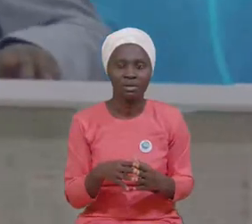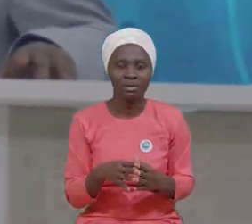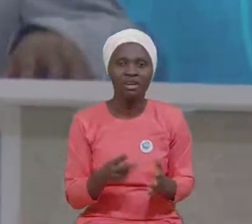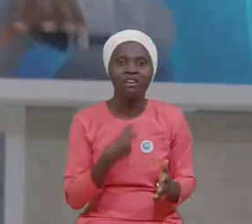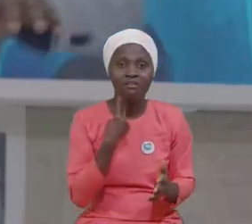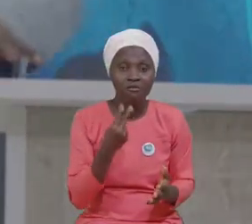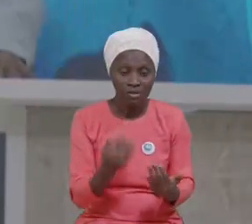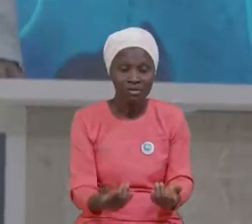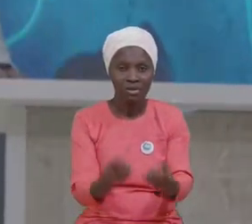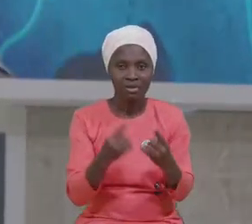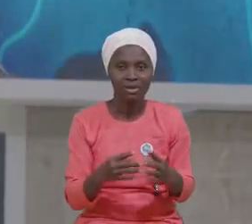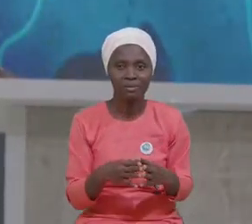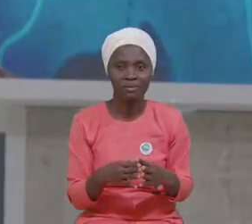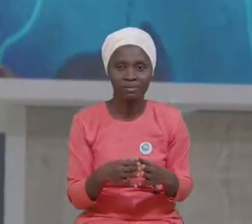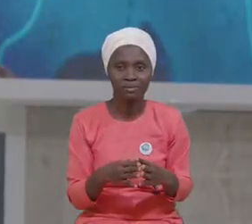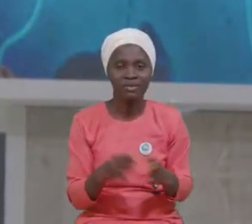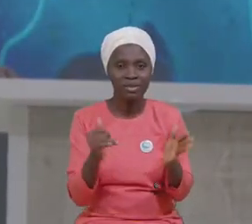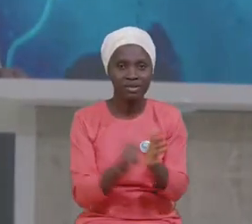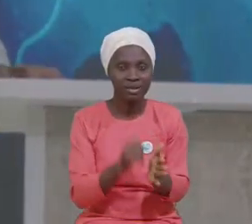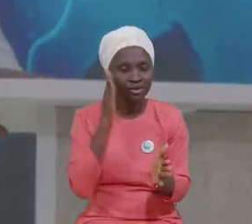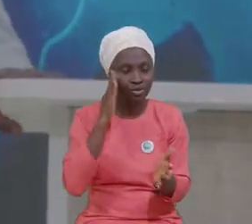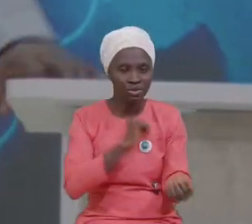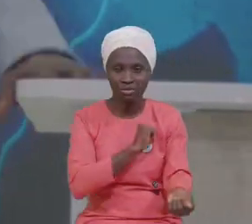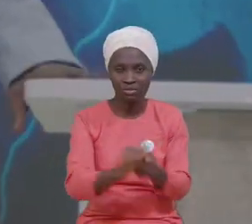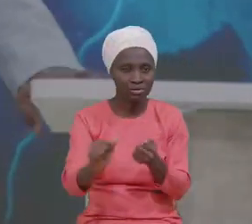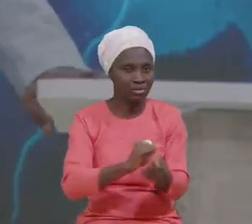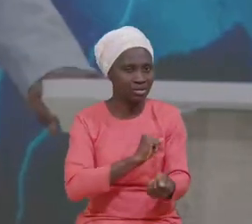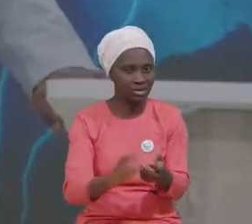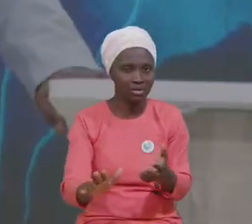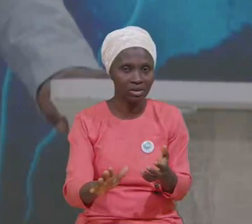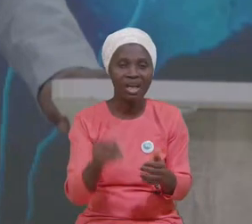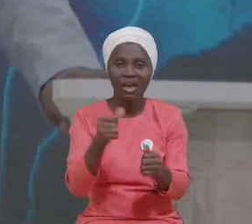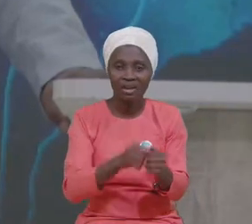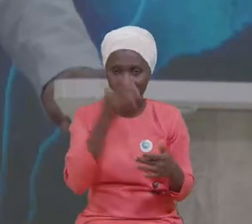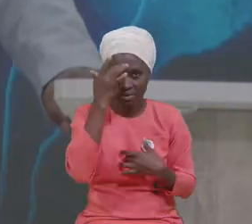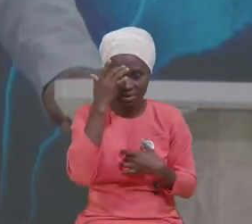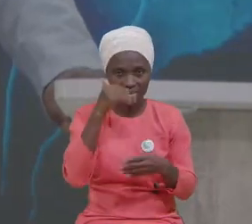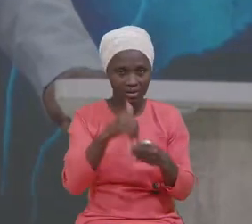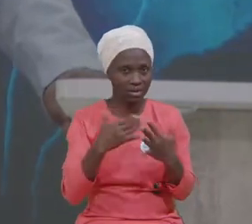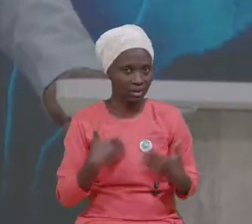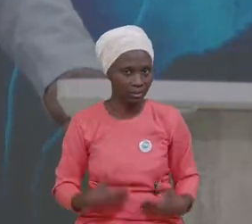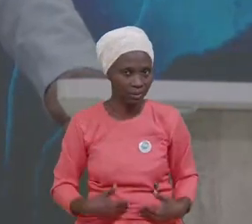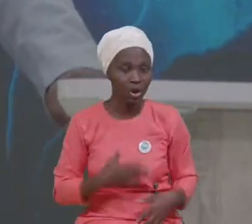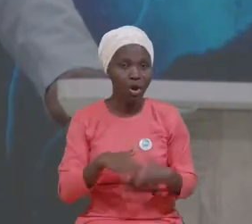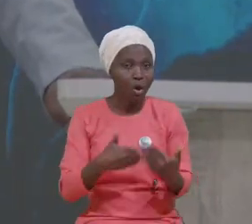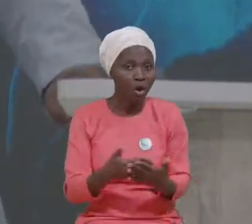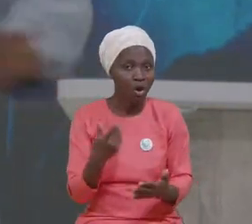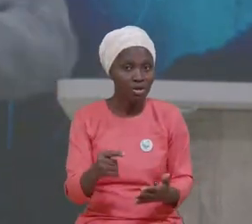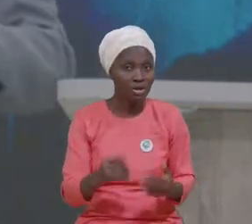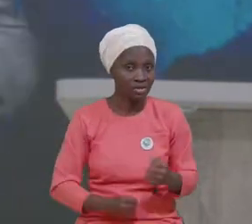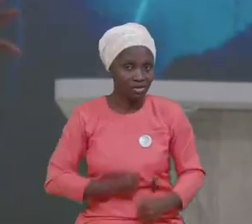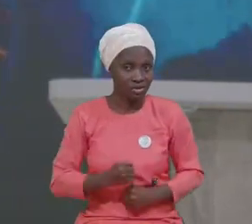Une voix maintenant te parvient, qui va disperser toute maladie du corps, toute